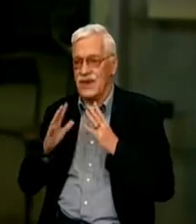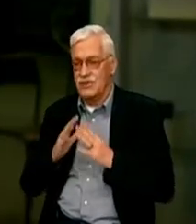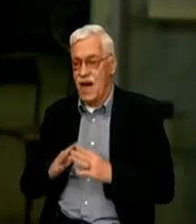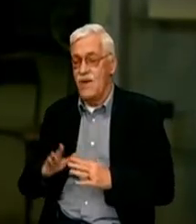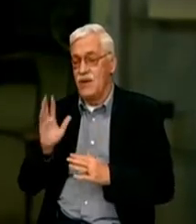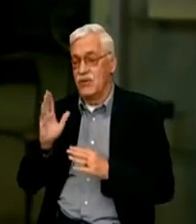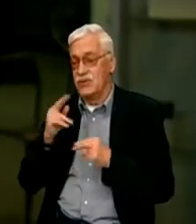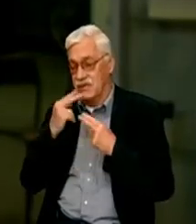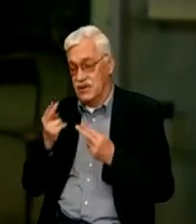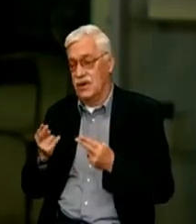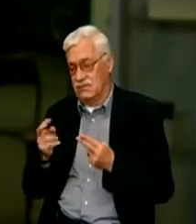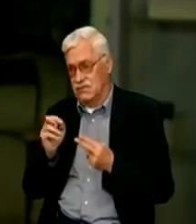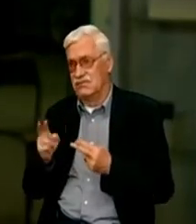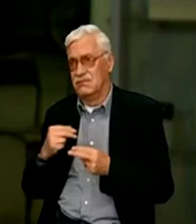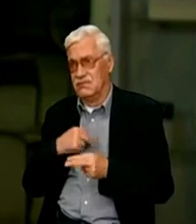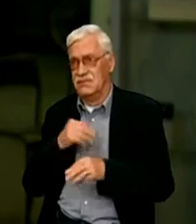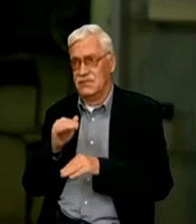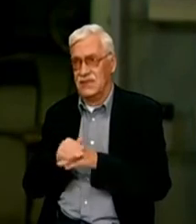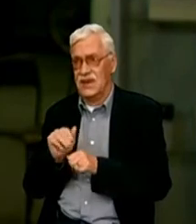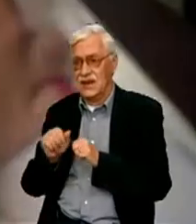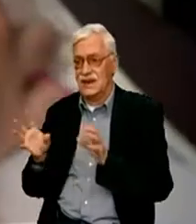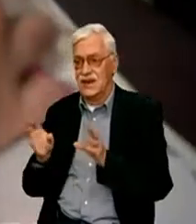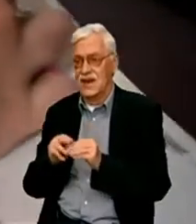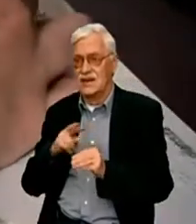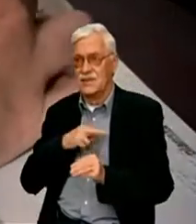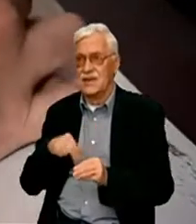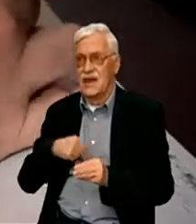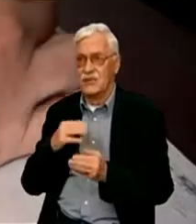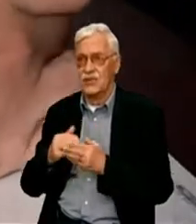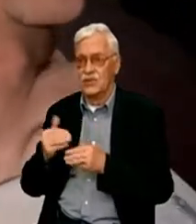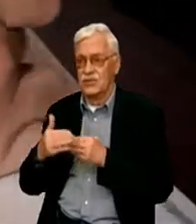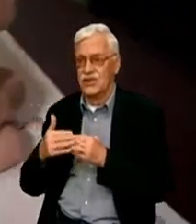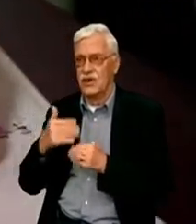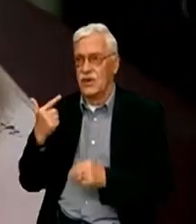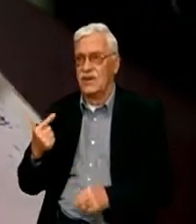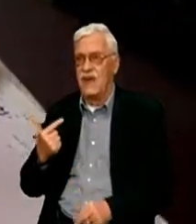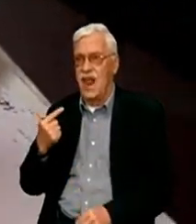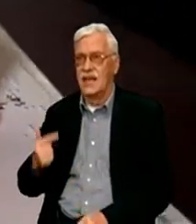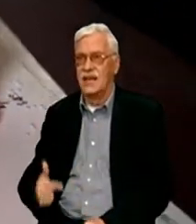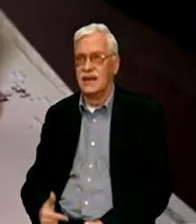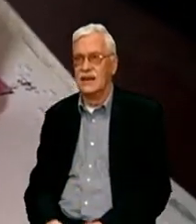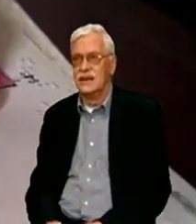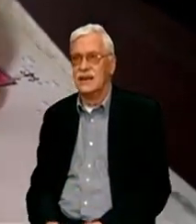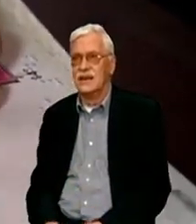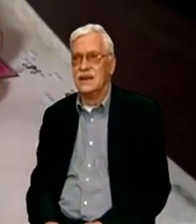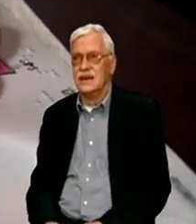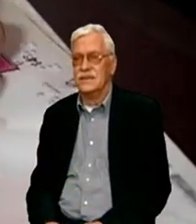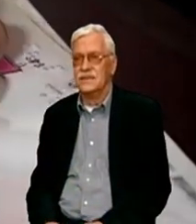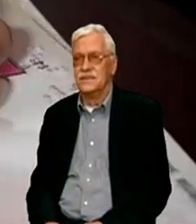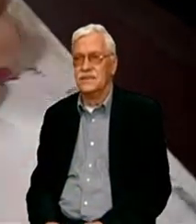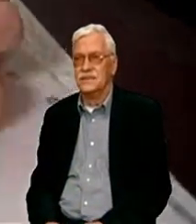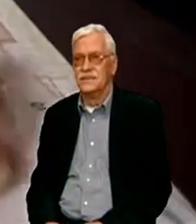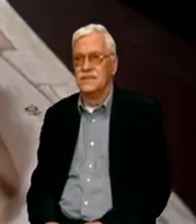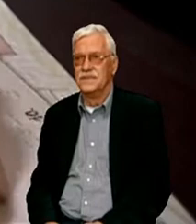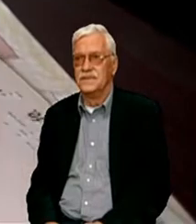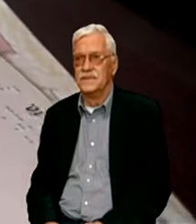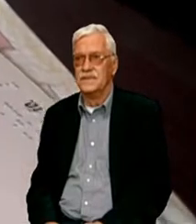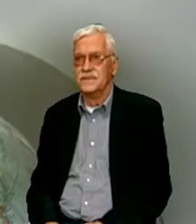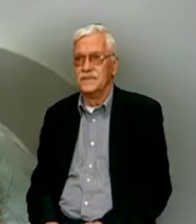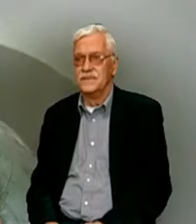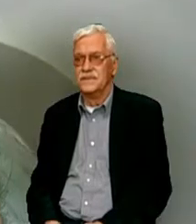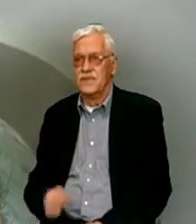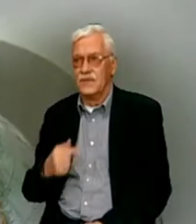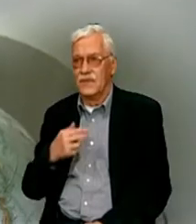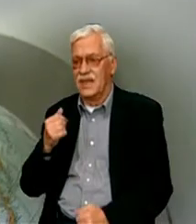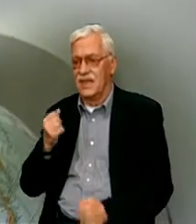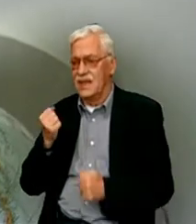że czemu nie. I tak oto jest już z nami ponad 2 lata. Daj rękę bardziej w lewo. O, i tutaj czujesz? Najbardziej